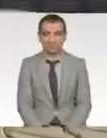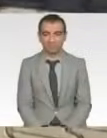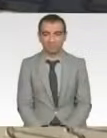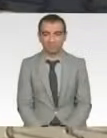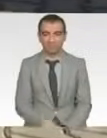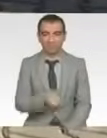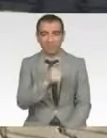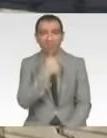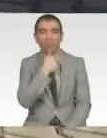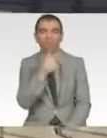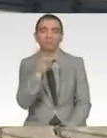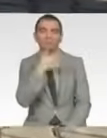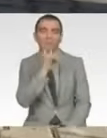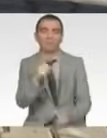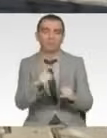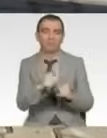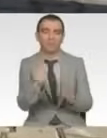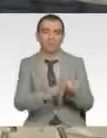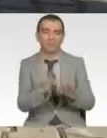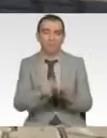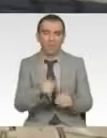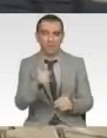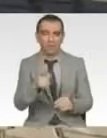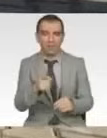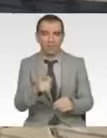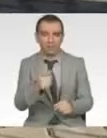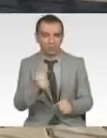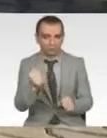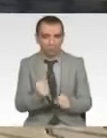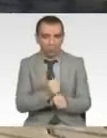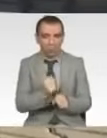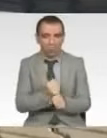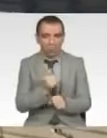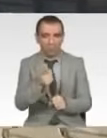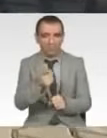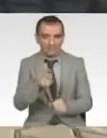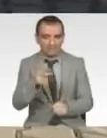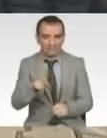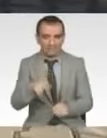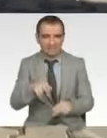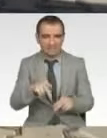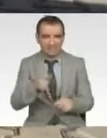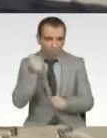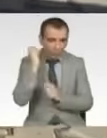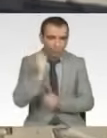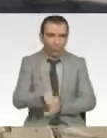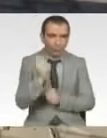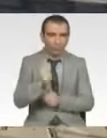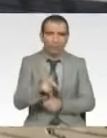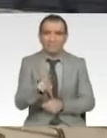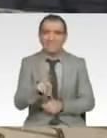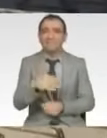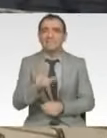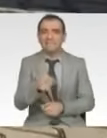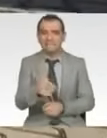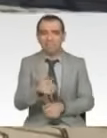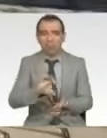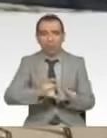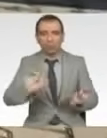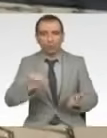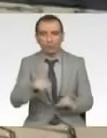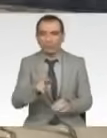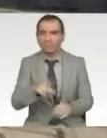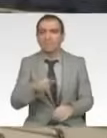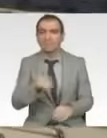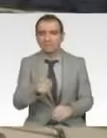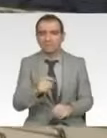Oğlunuz bilmiyor dibek dövmeyi. Odun kırar gibi değil mi? Değil. İlk önce bir... Odun kırar gibi mi? Emre bey hiç odun kırar gibi dibek